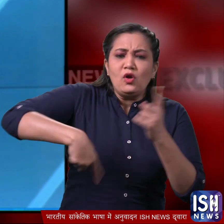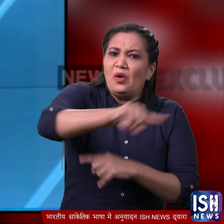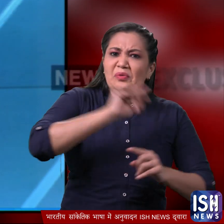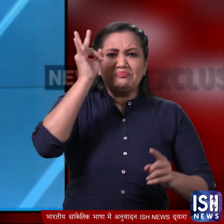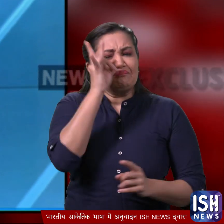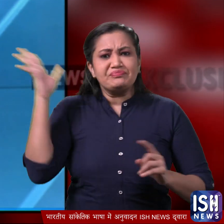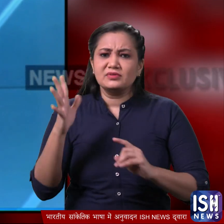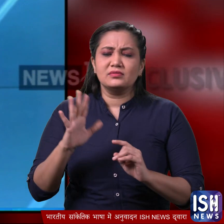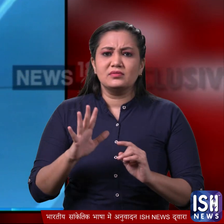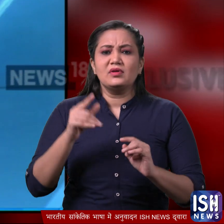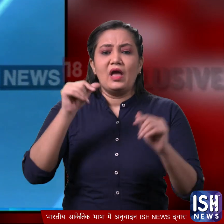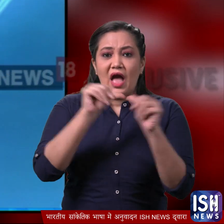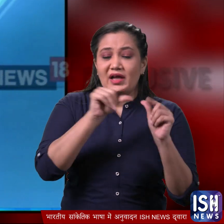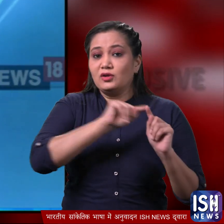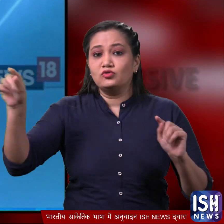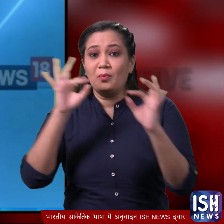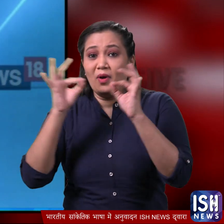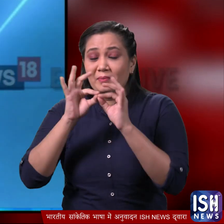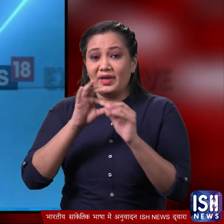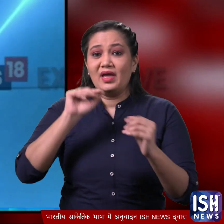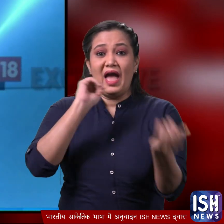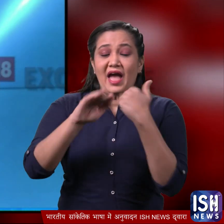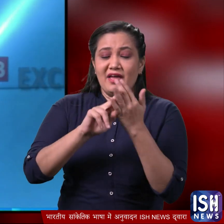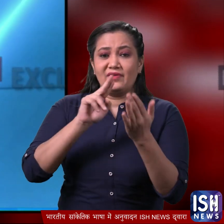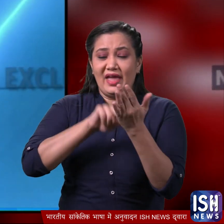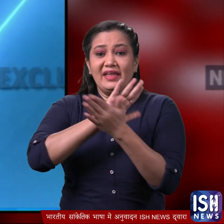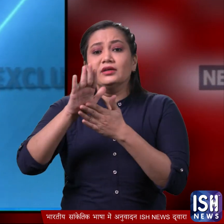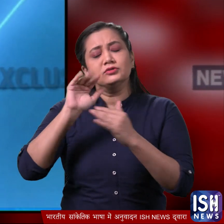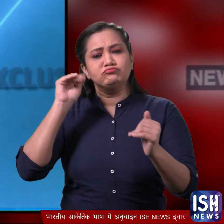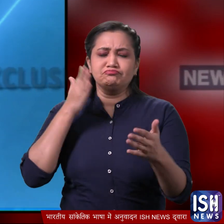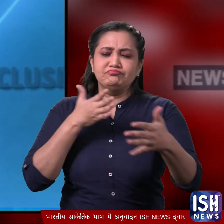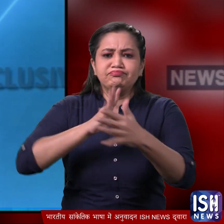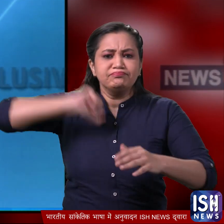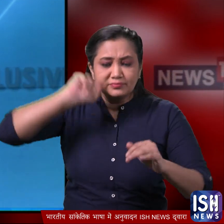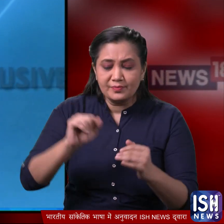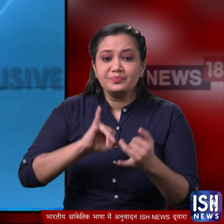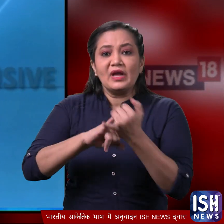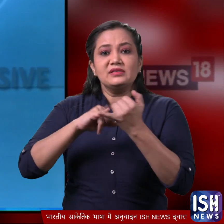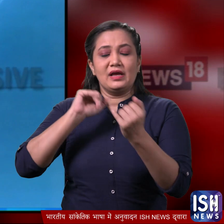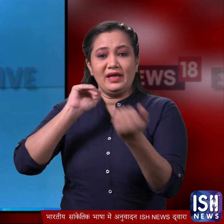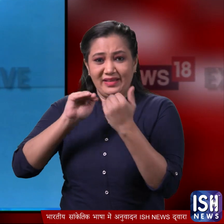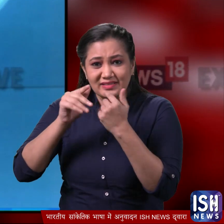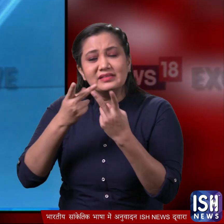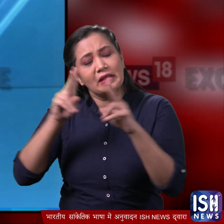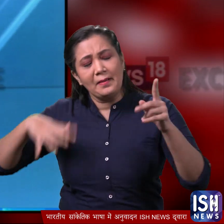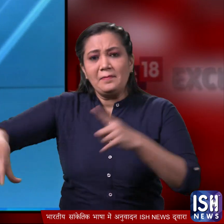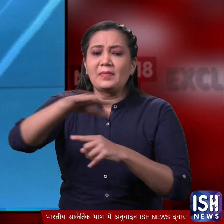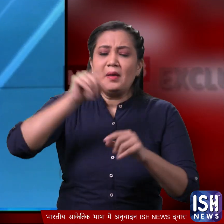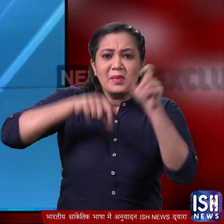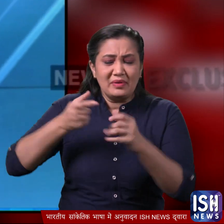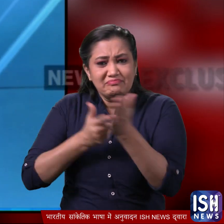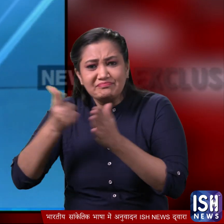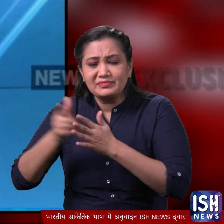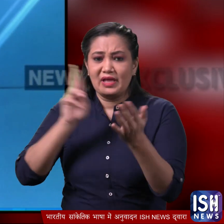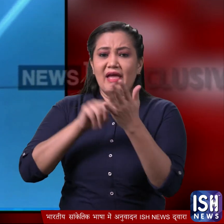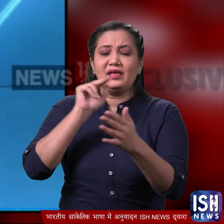किसानों का सब्र जवाब दे गया और उन्होंने आगरा से मुंबई को जोड़ने वाले नेशनल हाईवे पर जैम लगा दिया। जबकि सागर जिले में भी खाद न